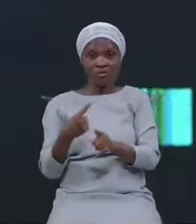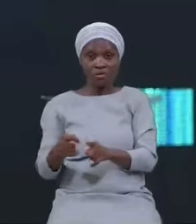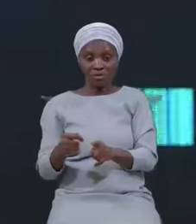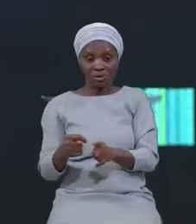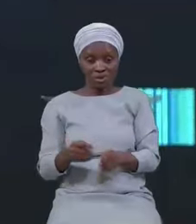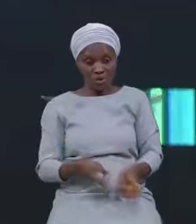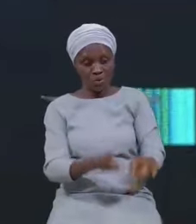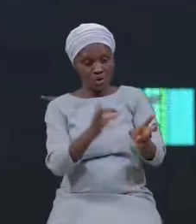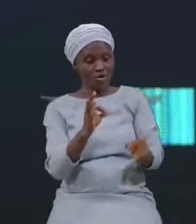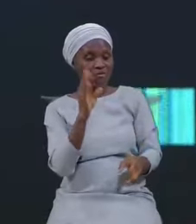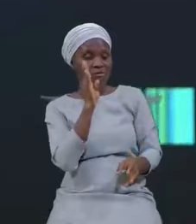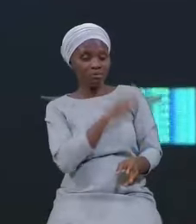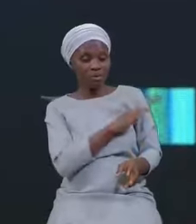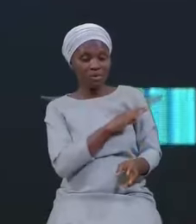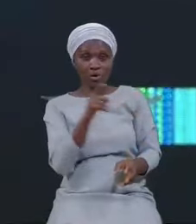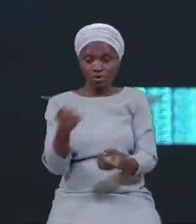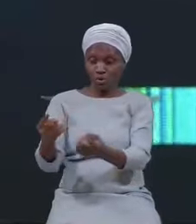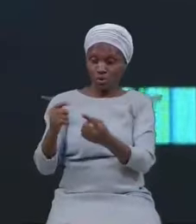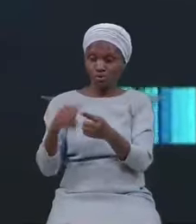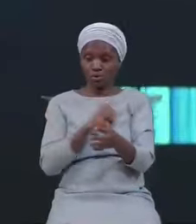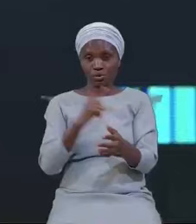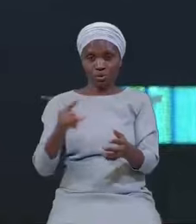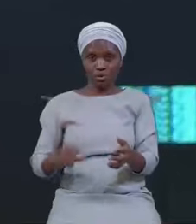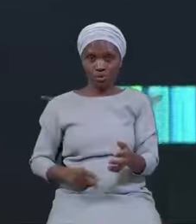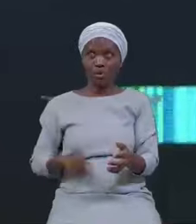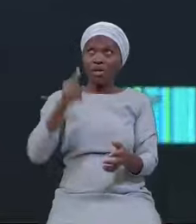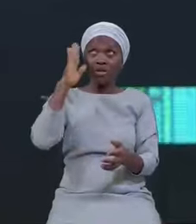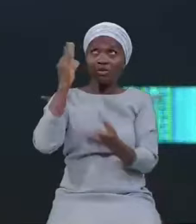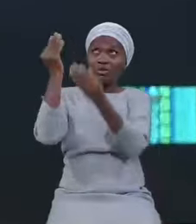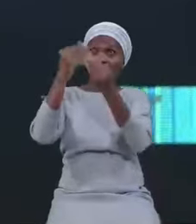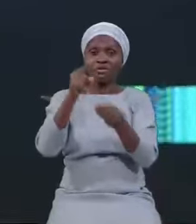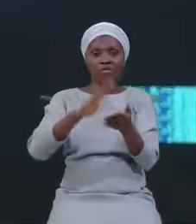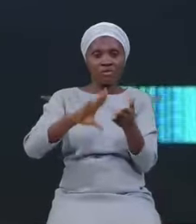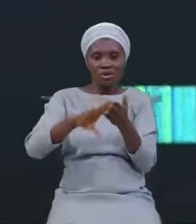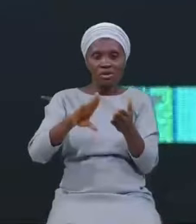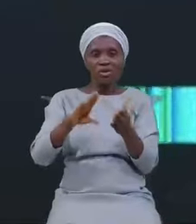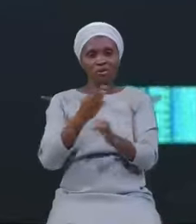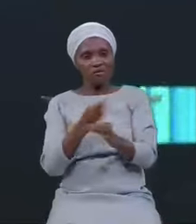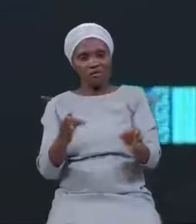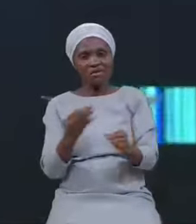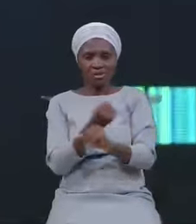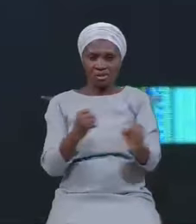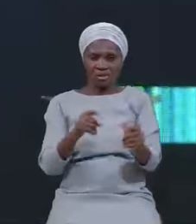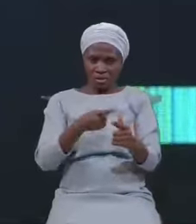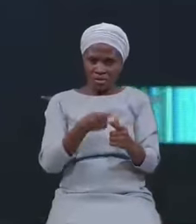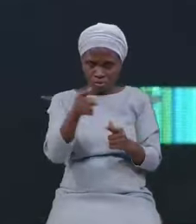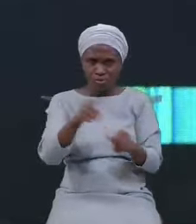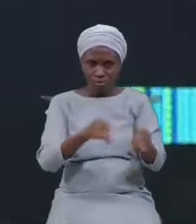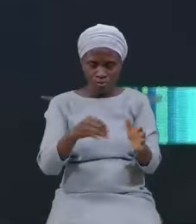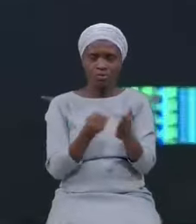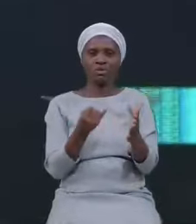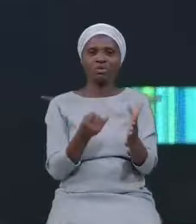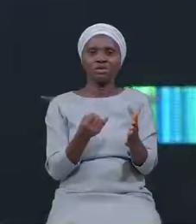venant au Seigneur, il te donnera le pardon et le salut. Bien sûr, fais-le. Celui qui croit doit